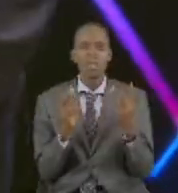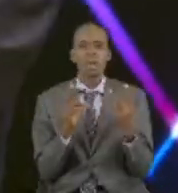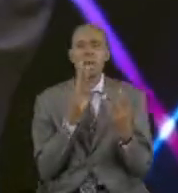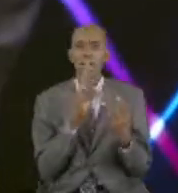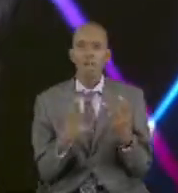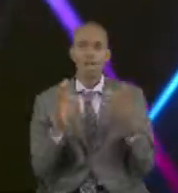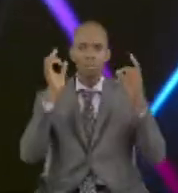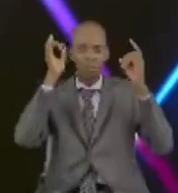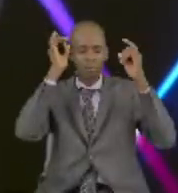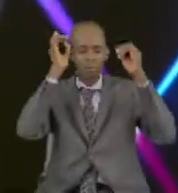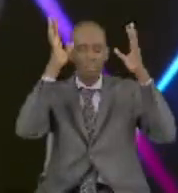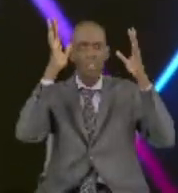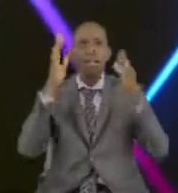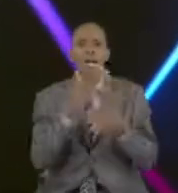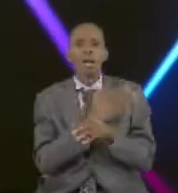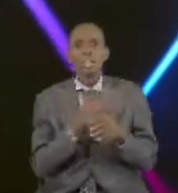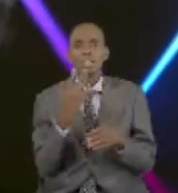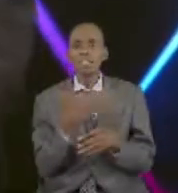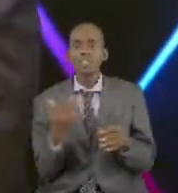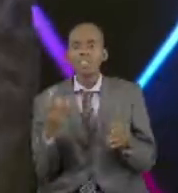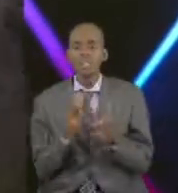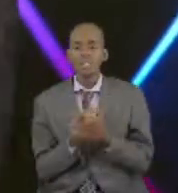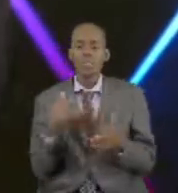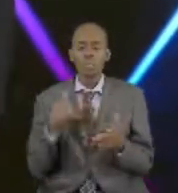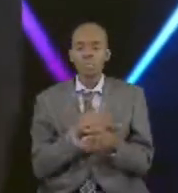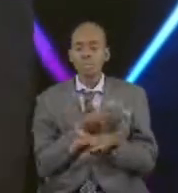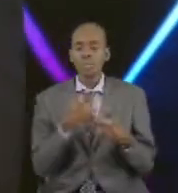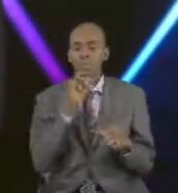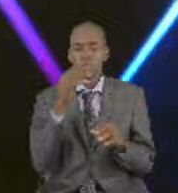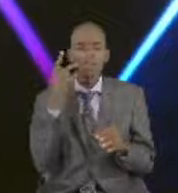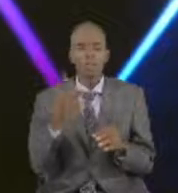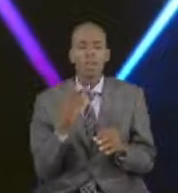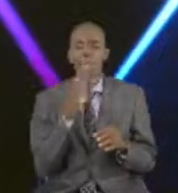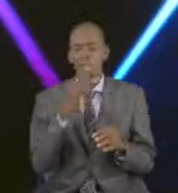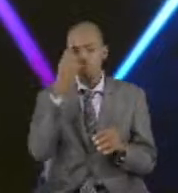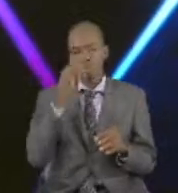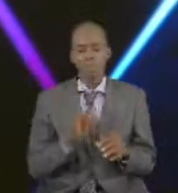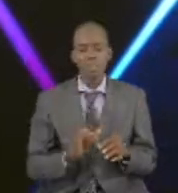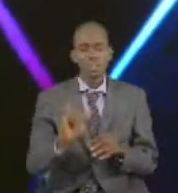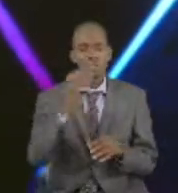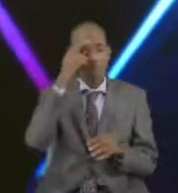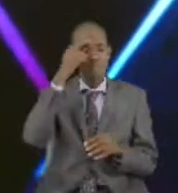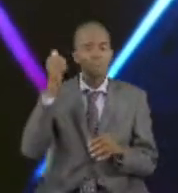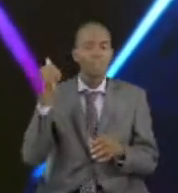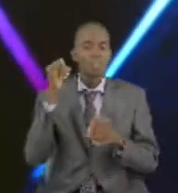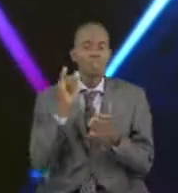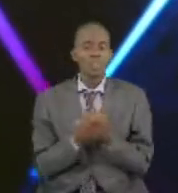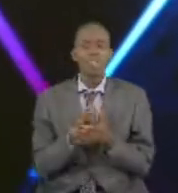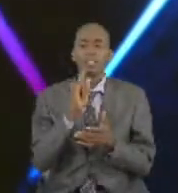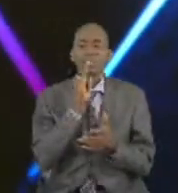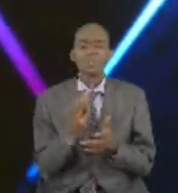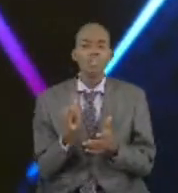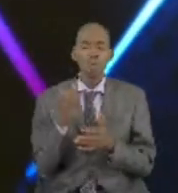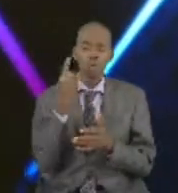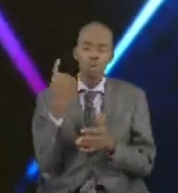choses visibles sont passagères. Les choses invisibles sont éternelles, parce que c'est là